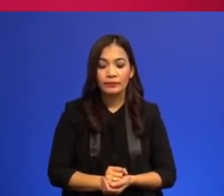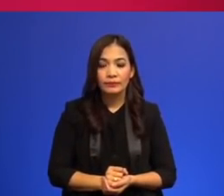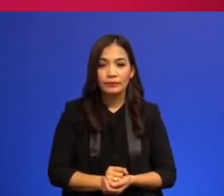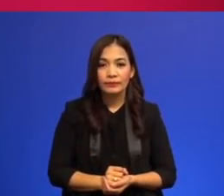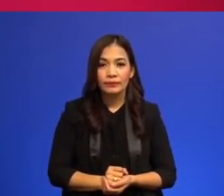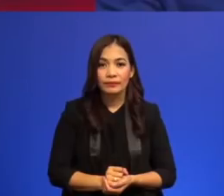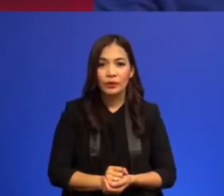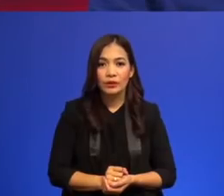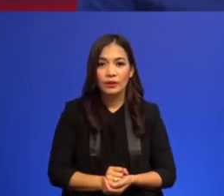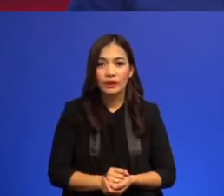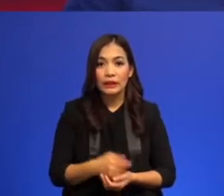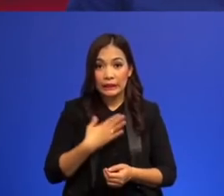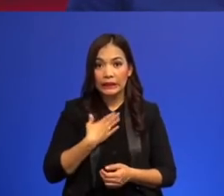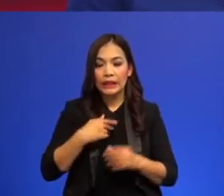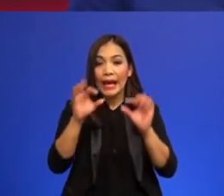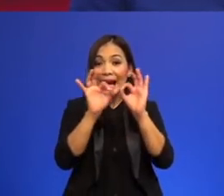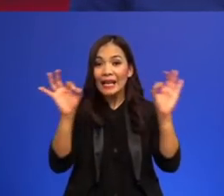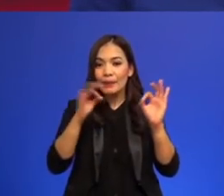Ini kalimat saya buat sendiri.